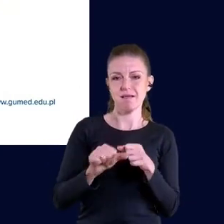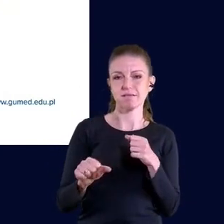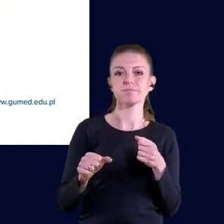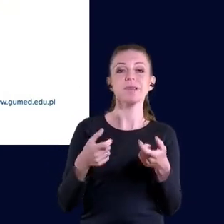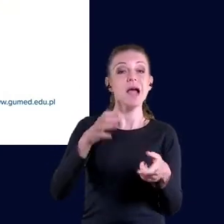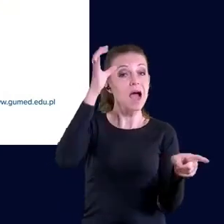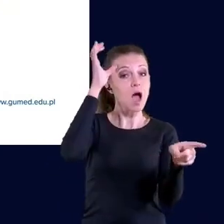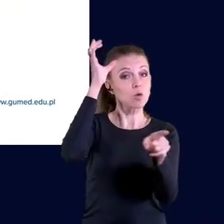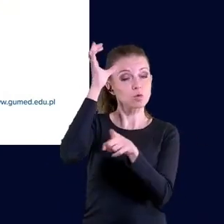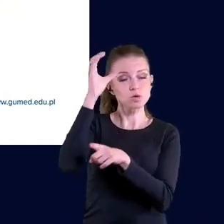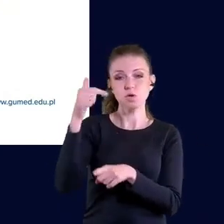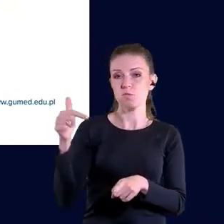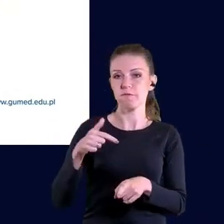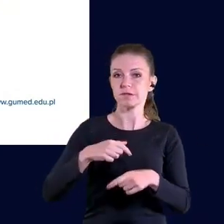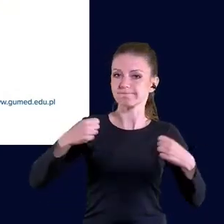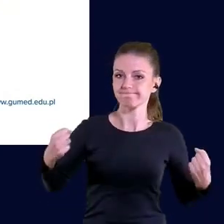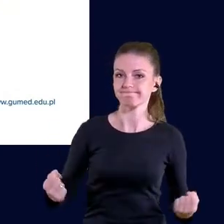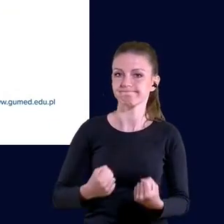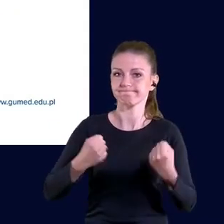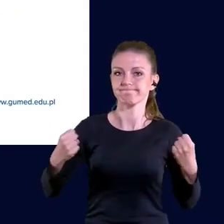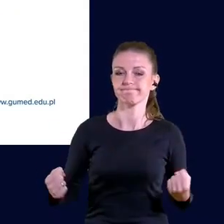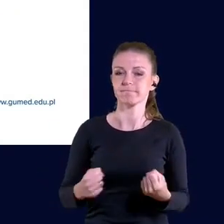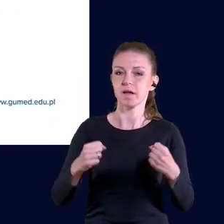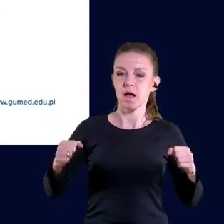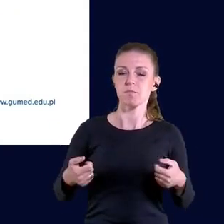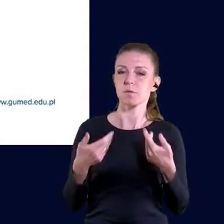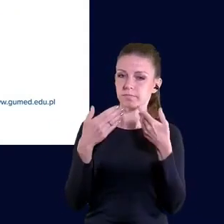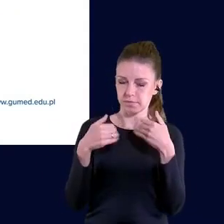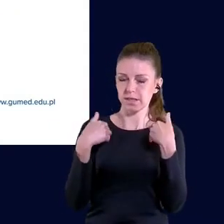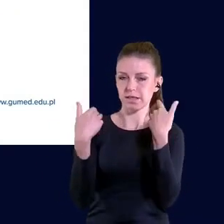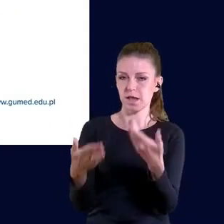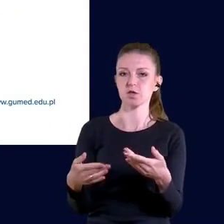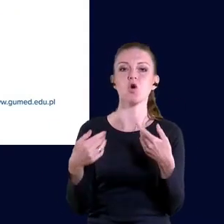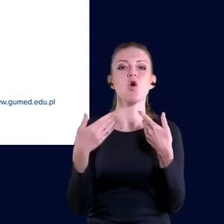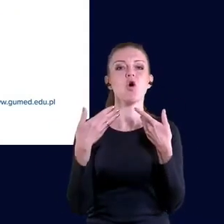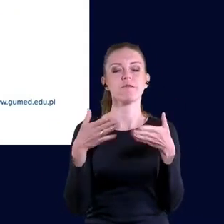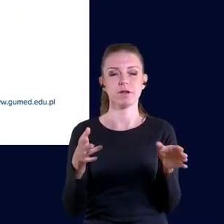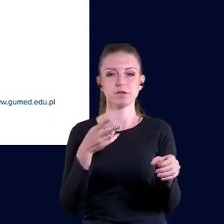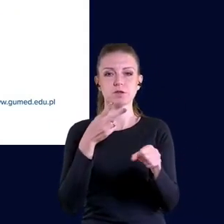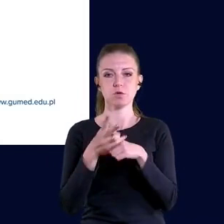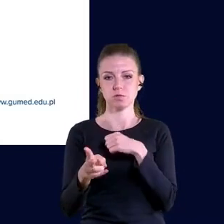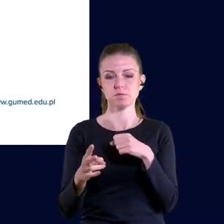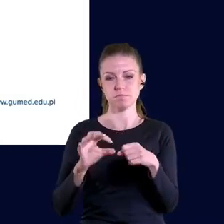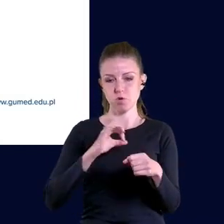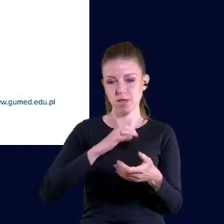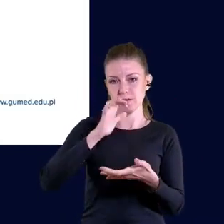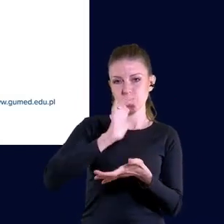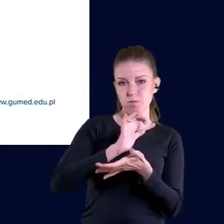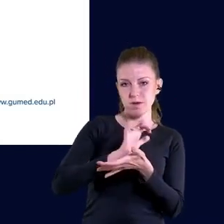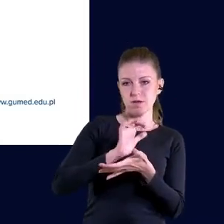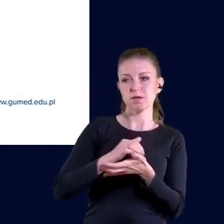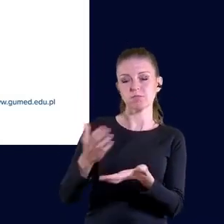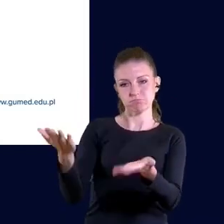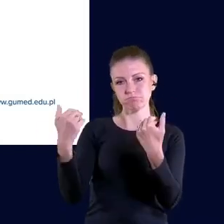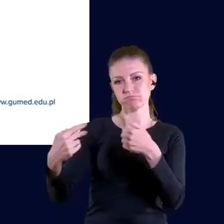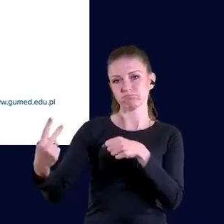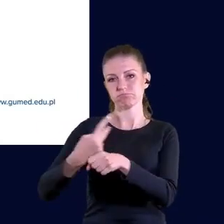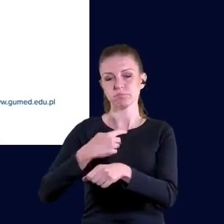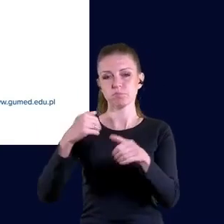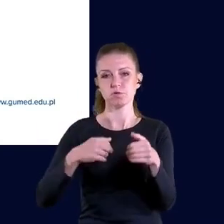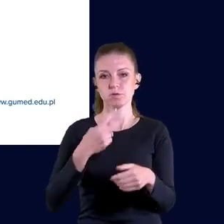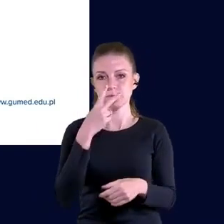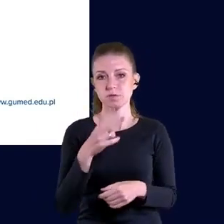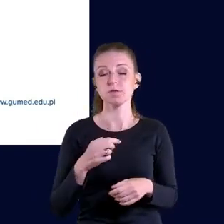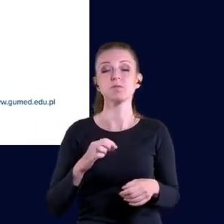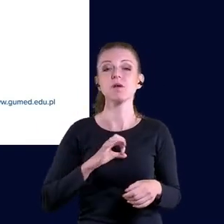że autorzy powinni dążyć do zapewnienia otwartego dostępu do publikacji poprzez deformowanie ich